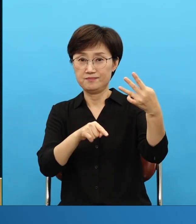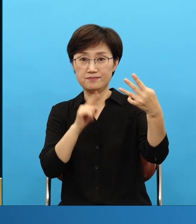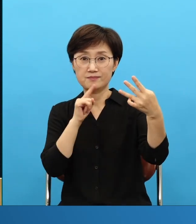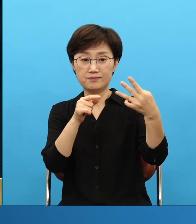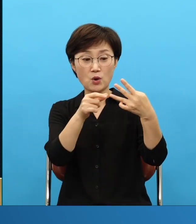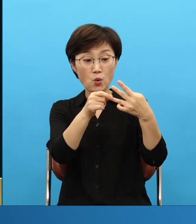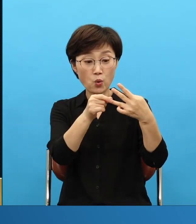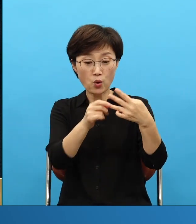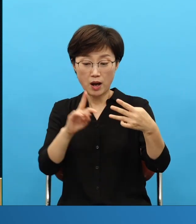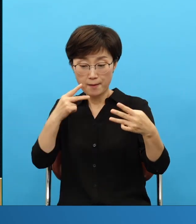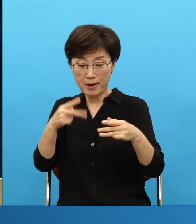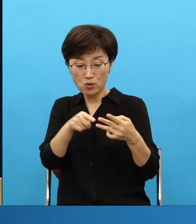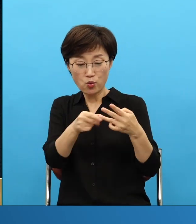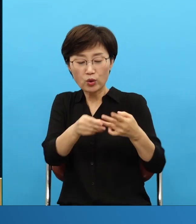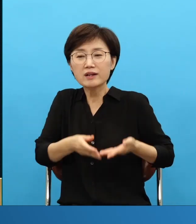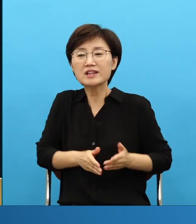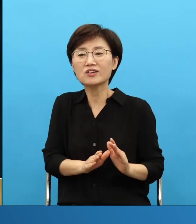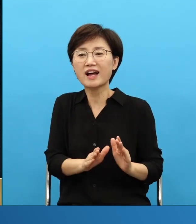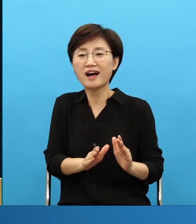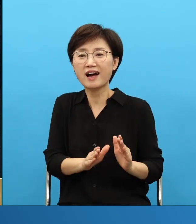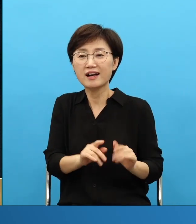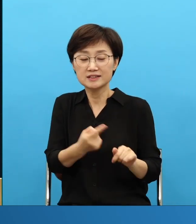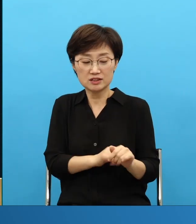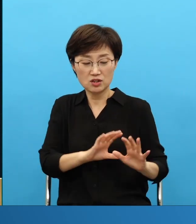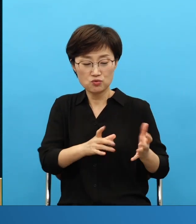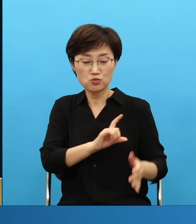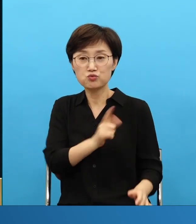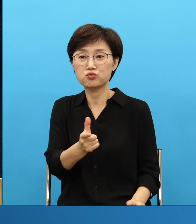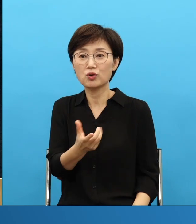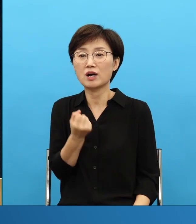여기에 시민권가 있어요. And he had the citizenship of Cilicia